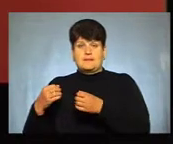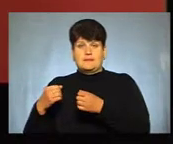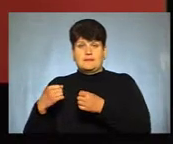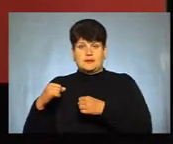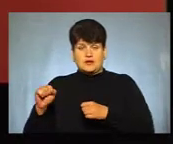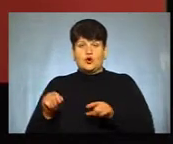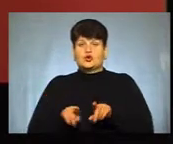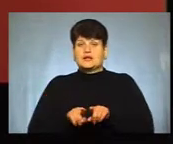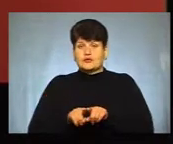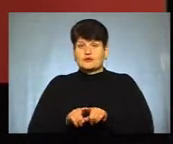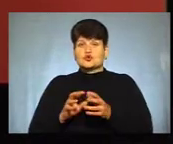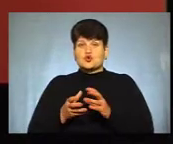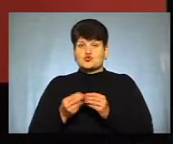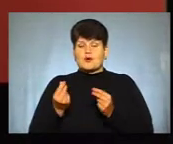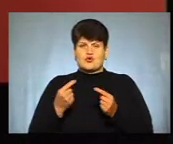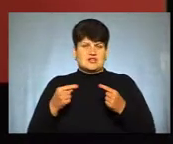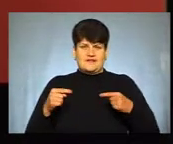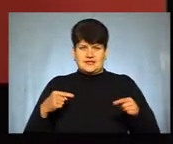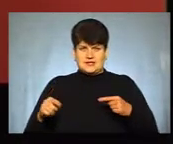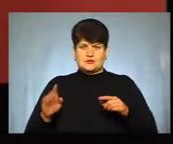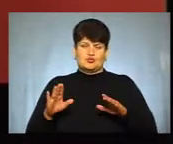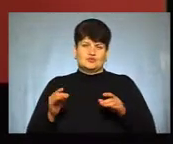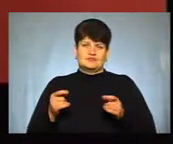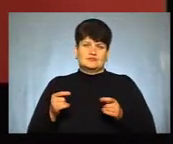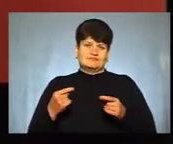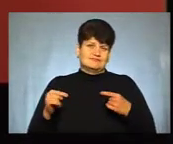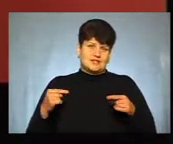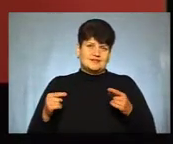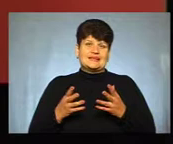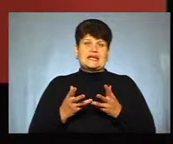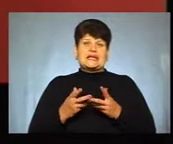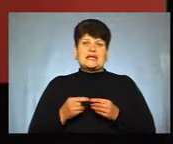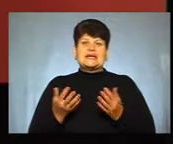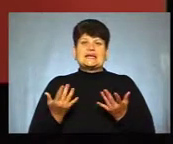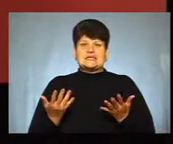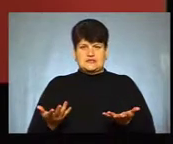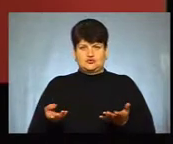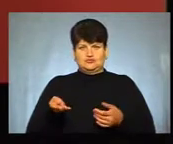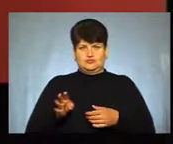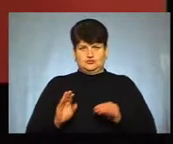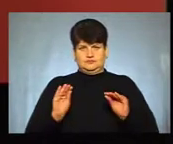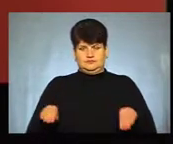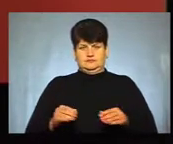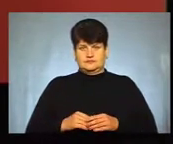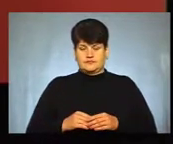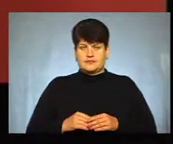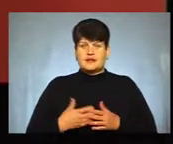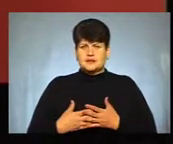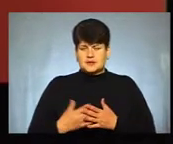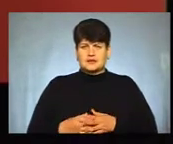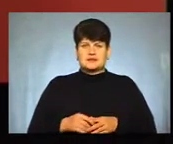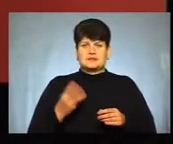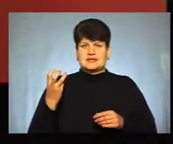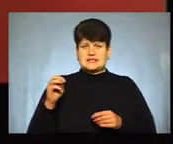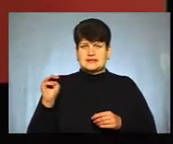лише якщо там сума коштів різниця, то відповідно будуть різнити кількість цих тренажерів, які будуть встановлені. Ну, наприклад, могли бути там 300